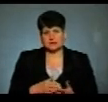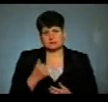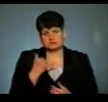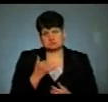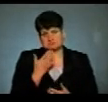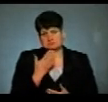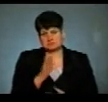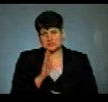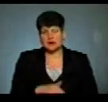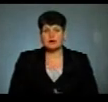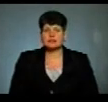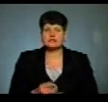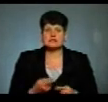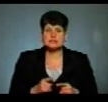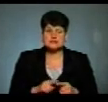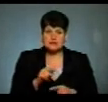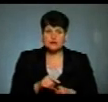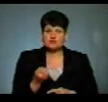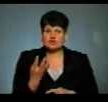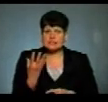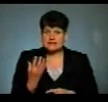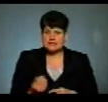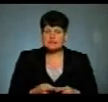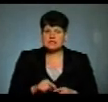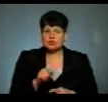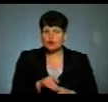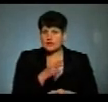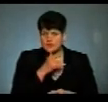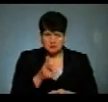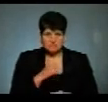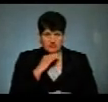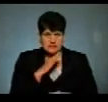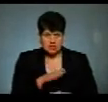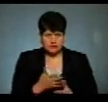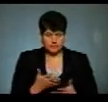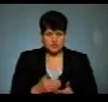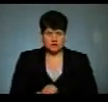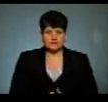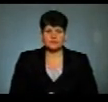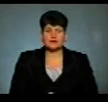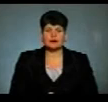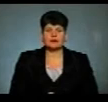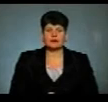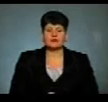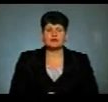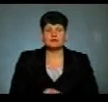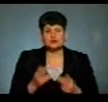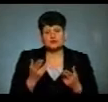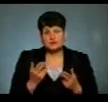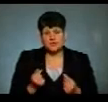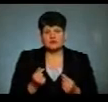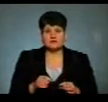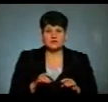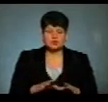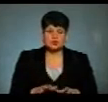запитуйте. Тож, власне, чи це 14 днів той термін, який достатній для того, щоб визначити? Ну так, визначено термін перебування